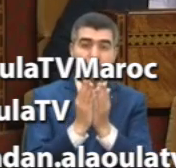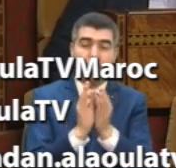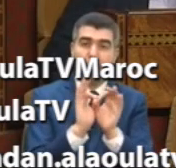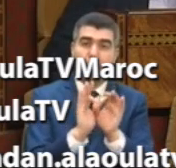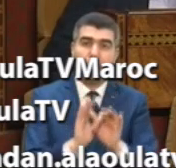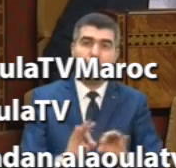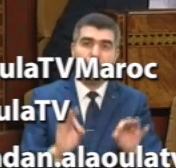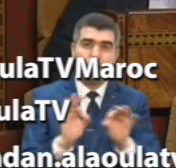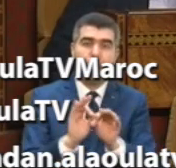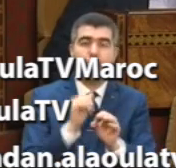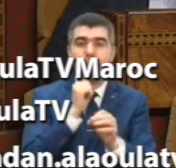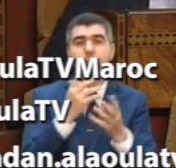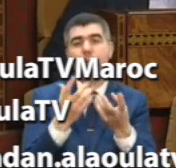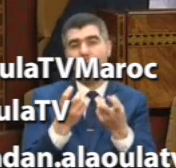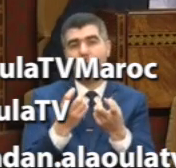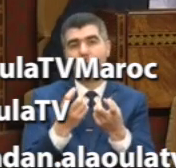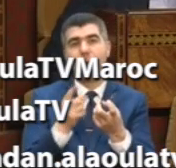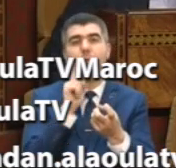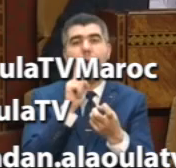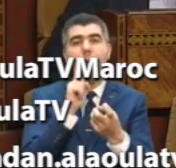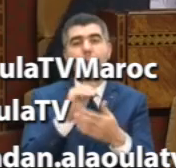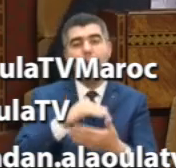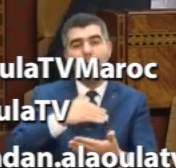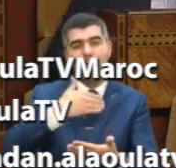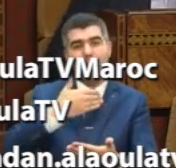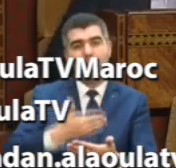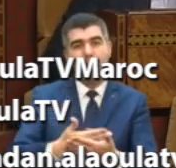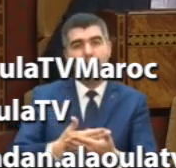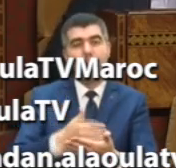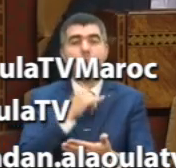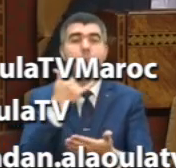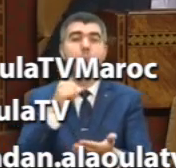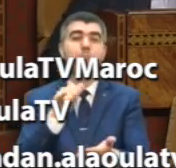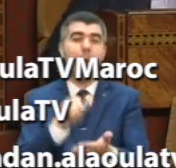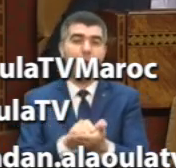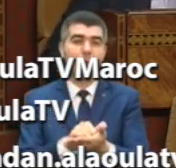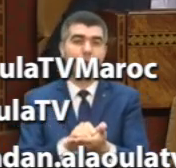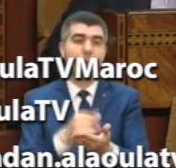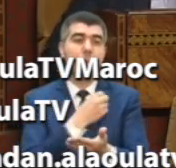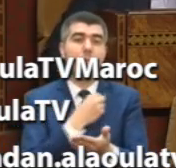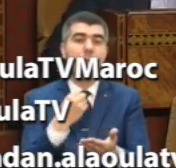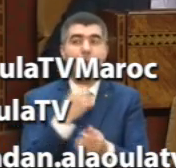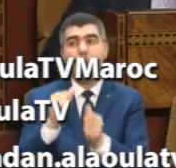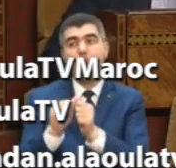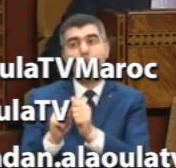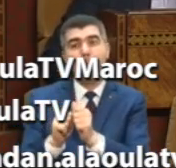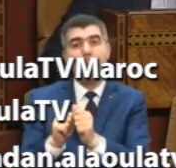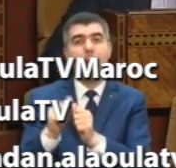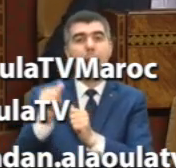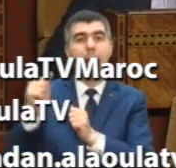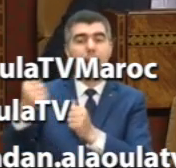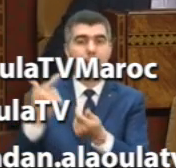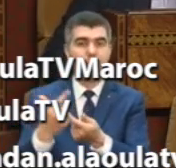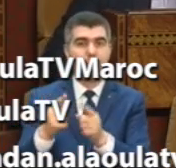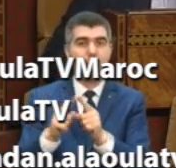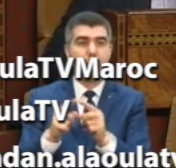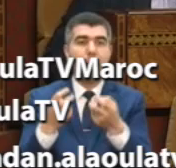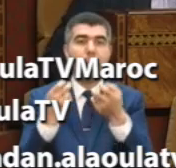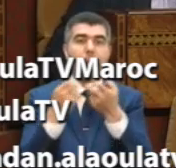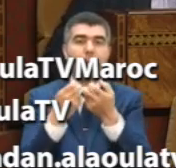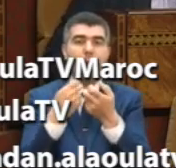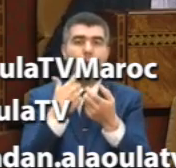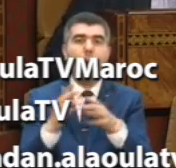تموت أعداد كبيرة من النساء الحوامل بسبب ضعف الخدمات العمومية الضرورية كنموذج كإقليم تلغر.